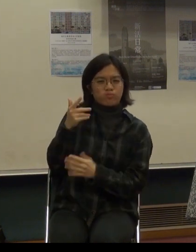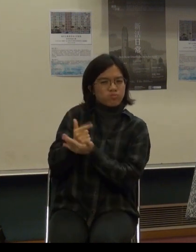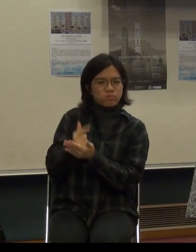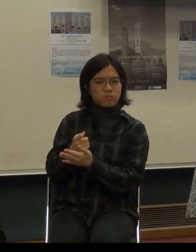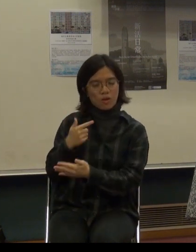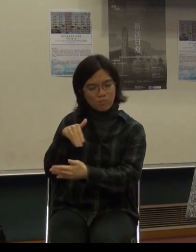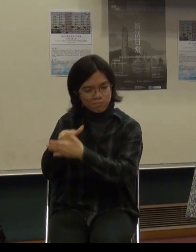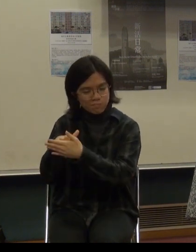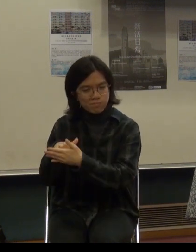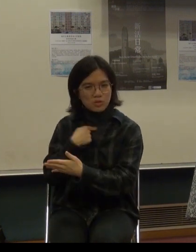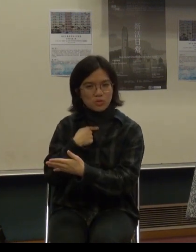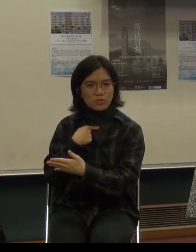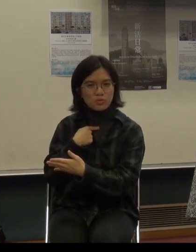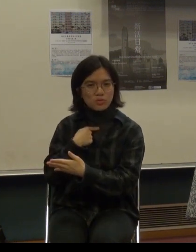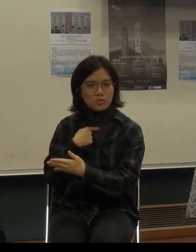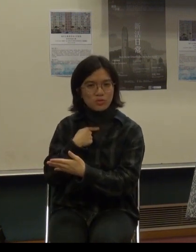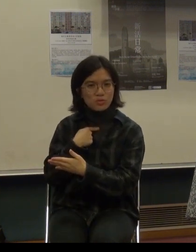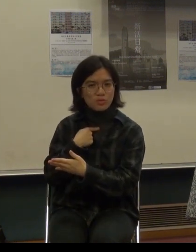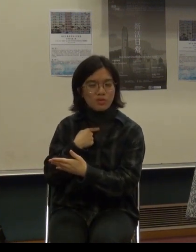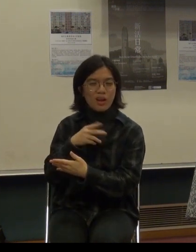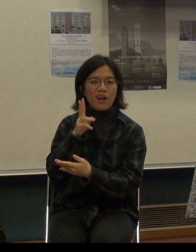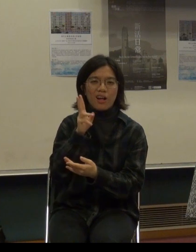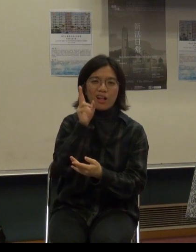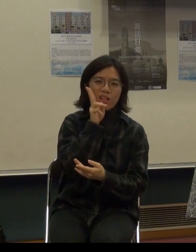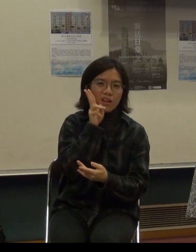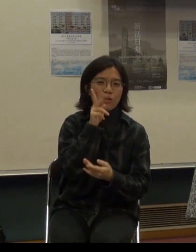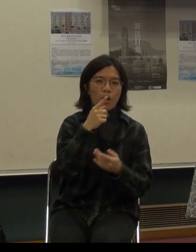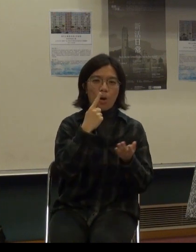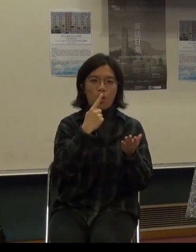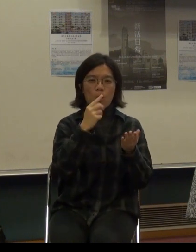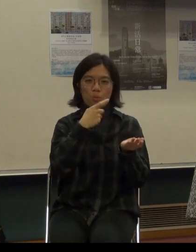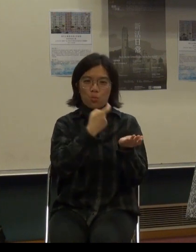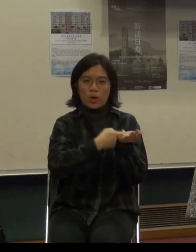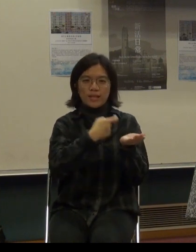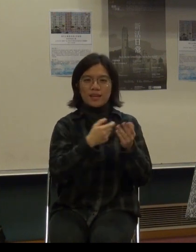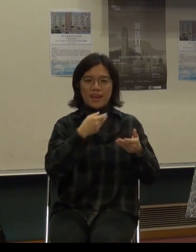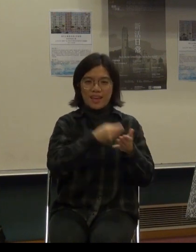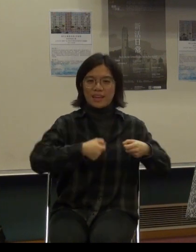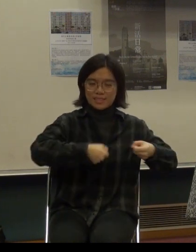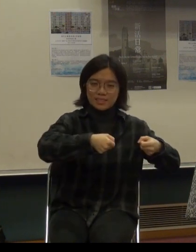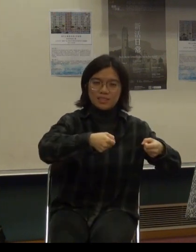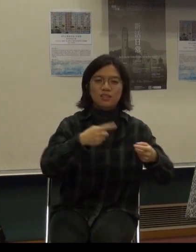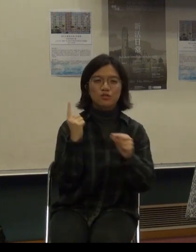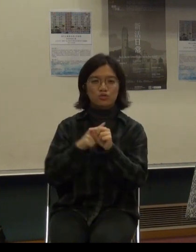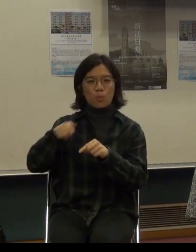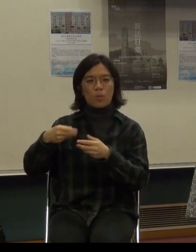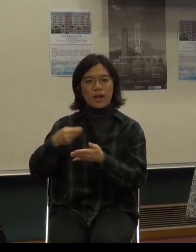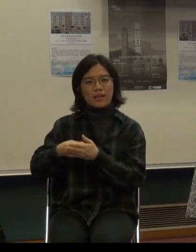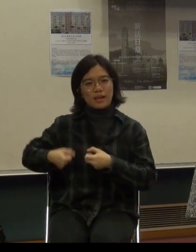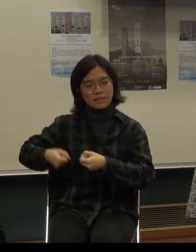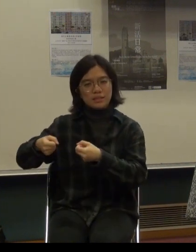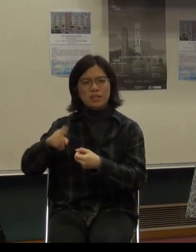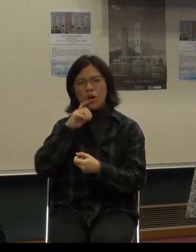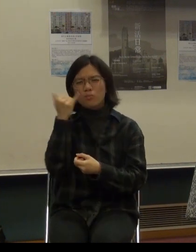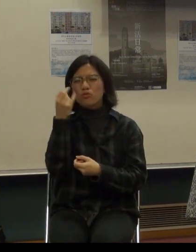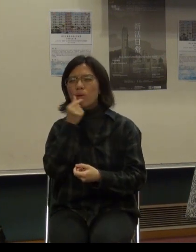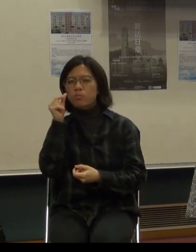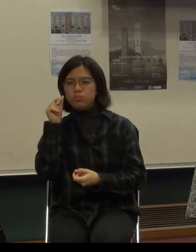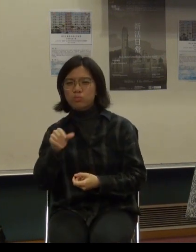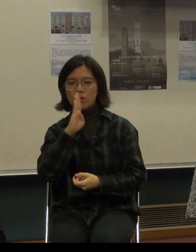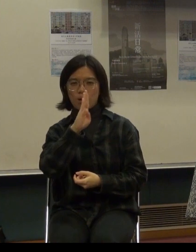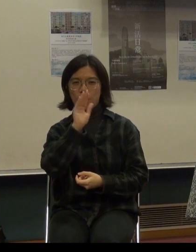們 聽過很多次，灣仔街市、中環街市都有被人說過是包豪斯的，但是 我自己呢就不覺得包豪